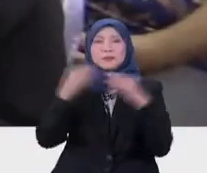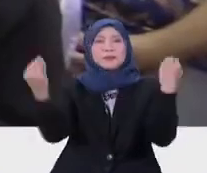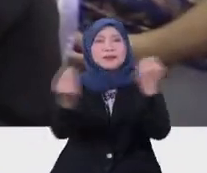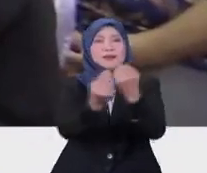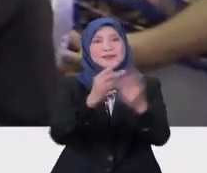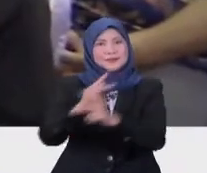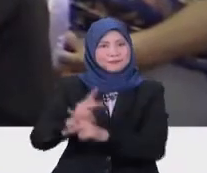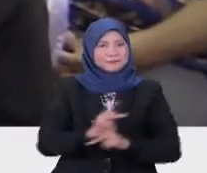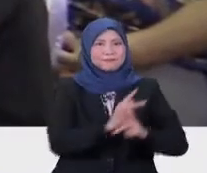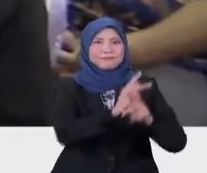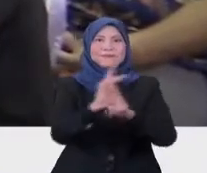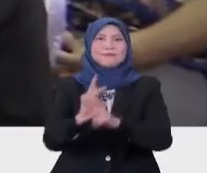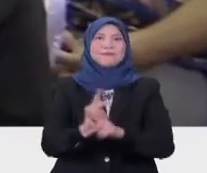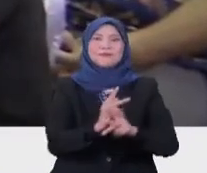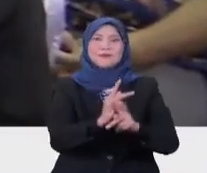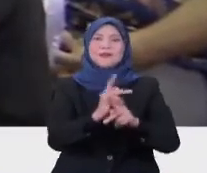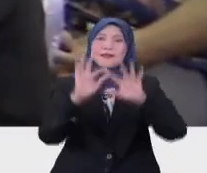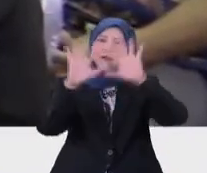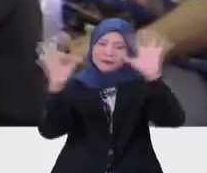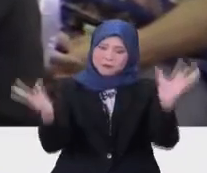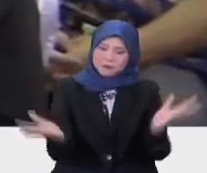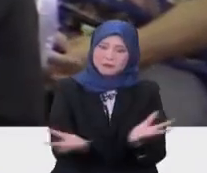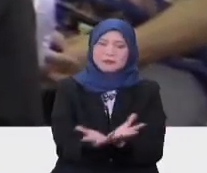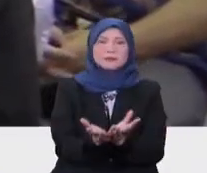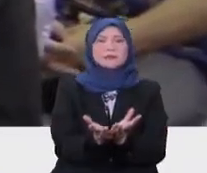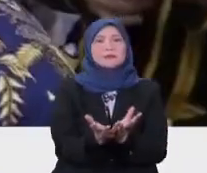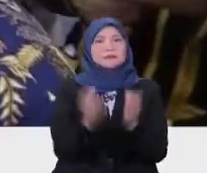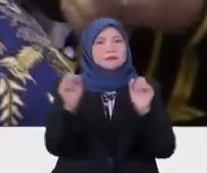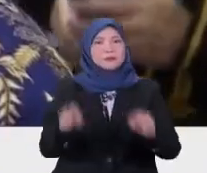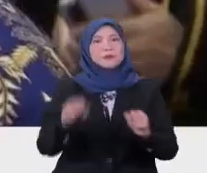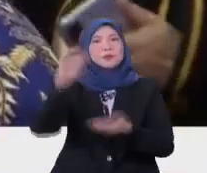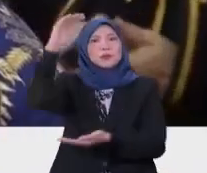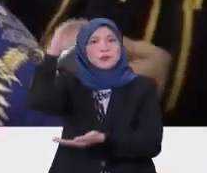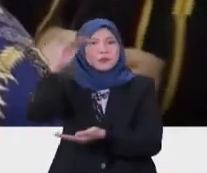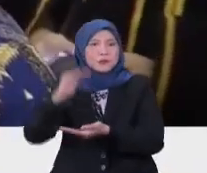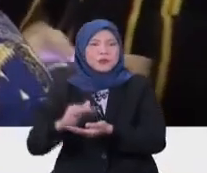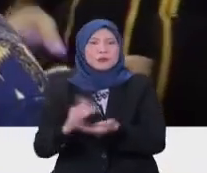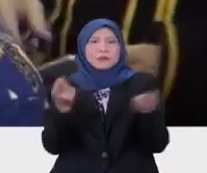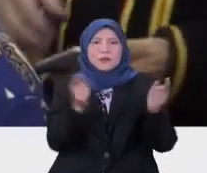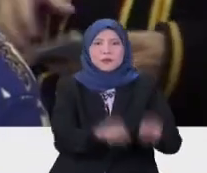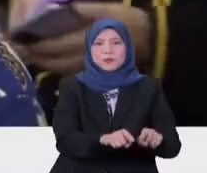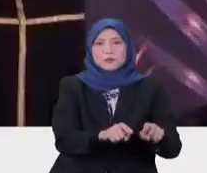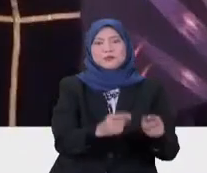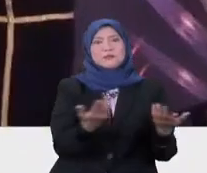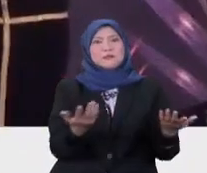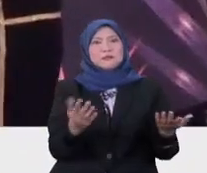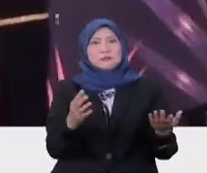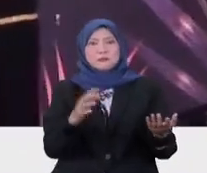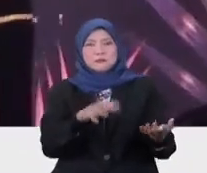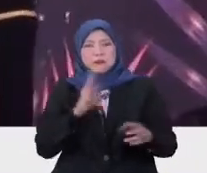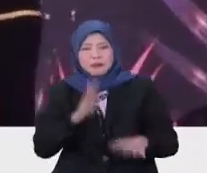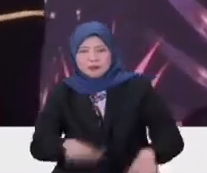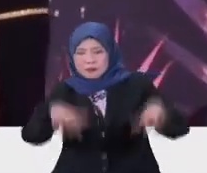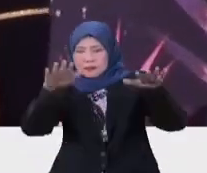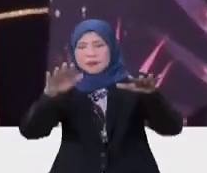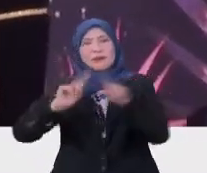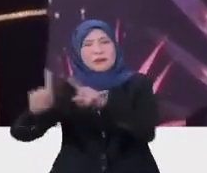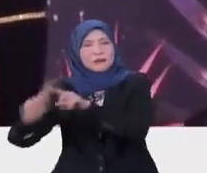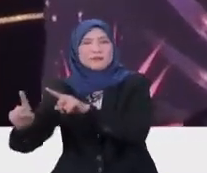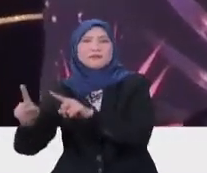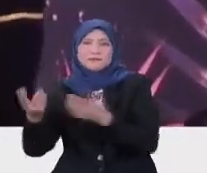memelihara dan memulihara alam sekitar sebagai usaha mengurangkan kejadian bencana alam yang semakin kerap